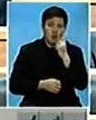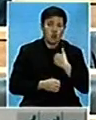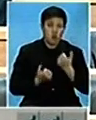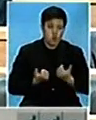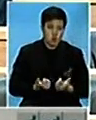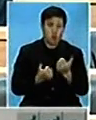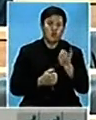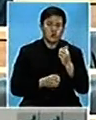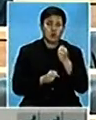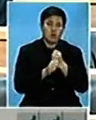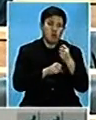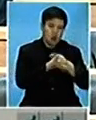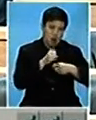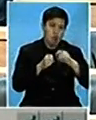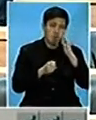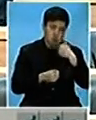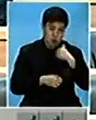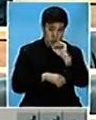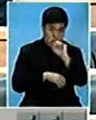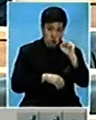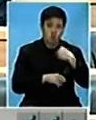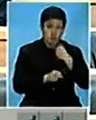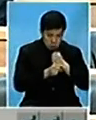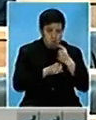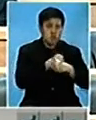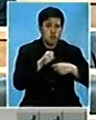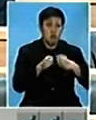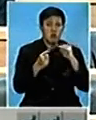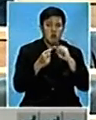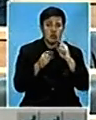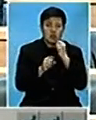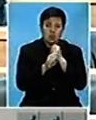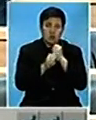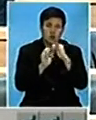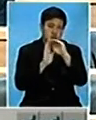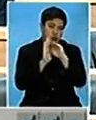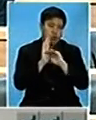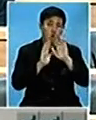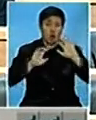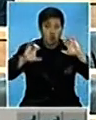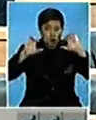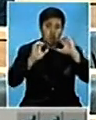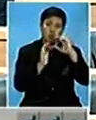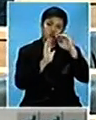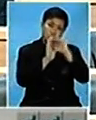ส.ส.ก็ยังทำนาอยู่และนโยบายนี้ก็เป็นนโยบายรัฐบาลที่ได้ประกาศต่อรัฐส